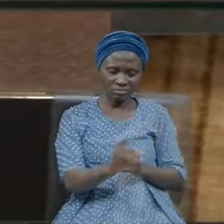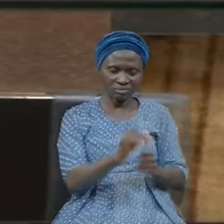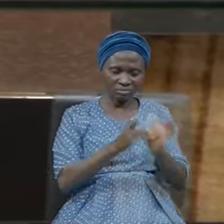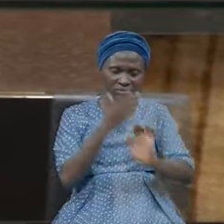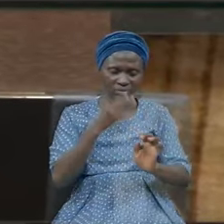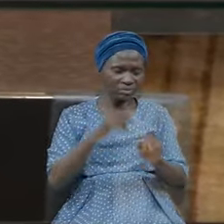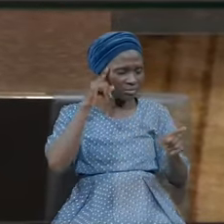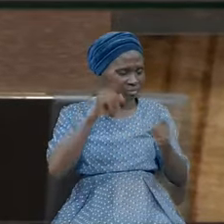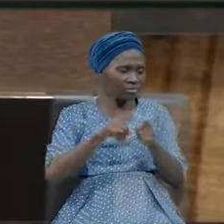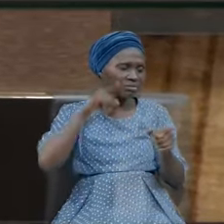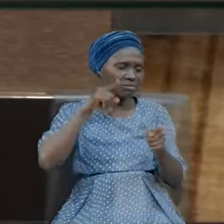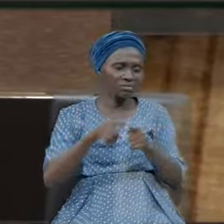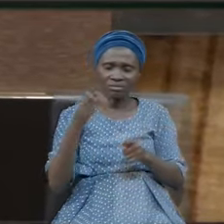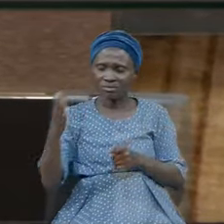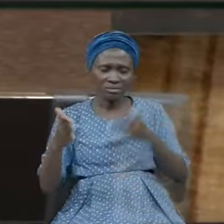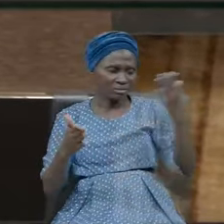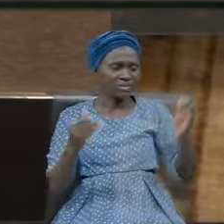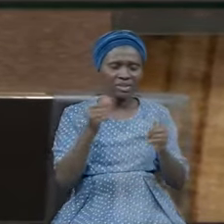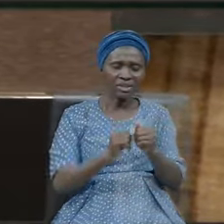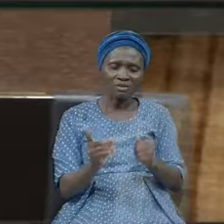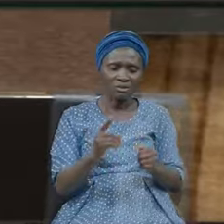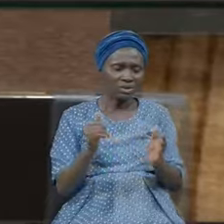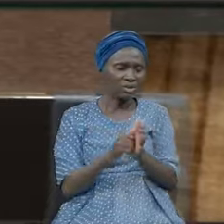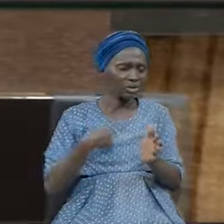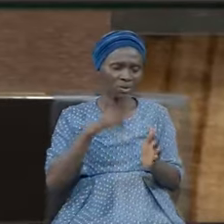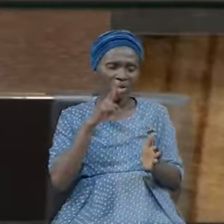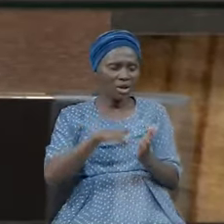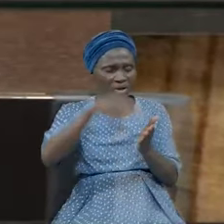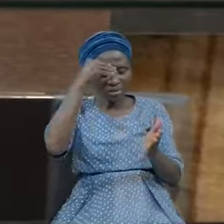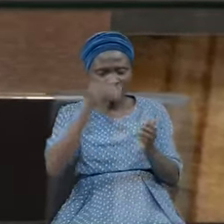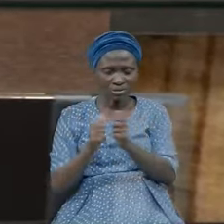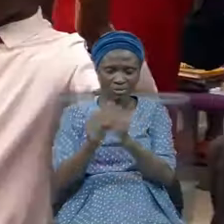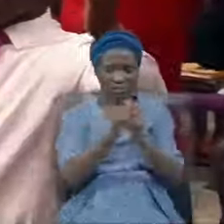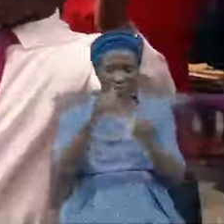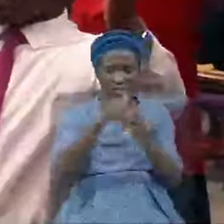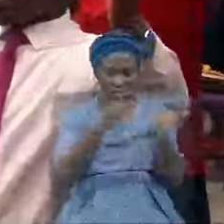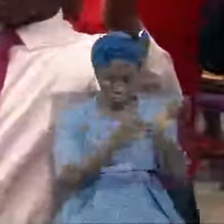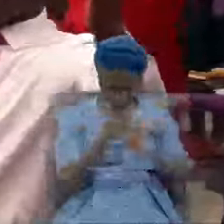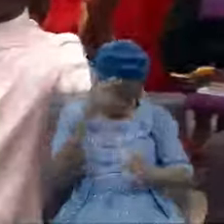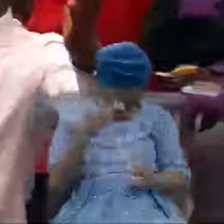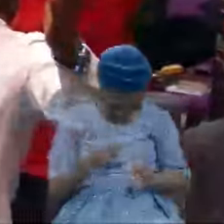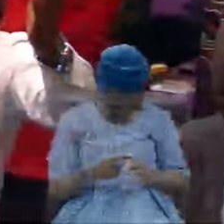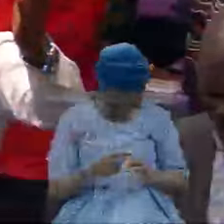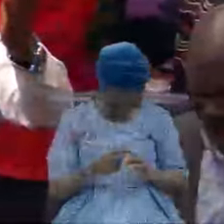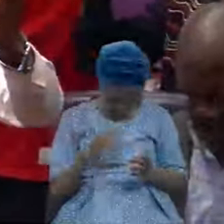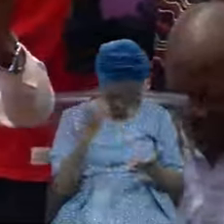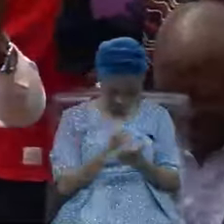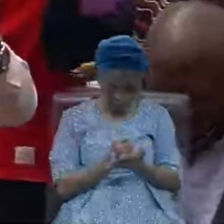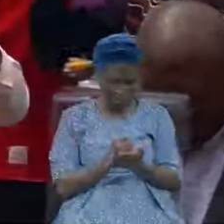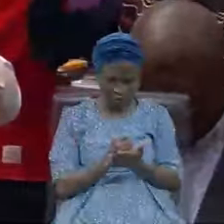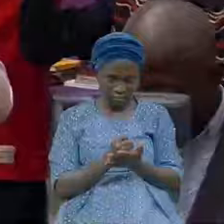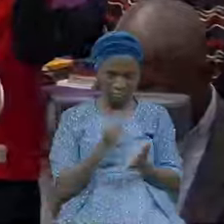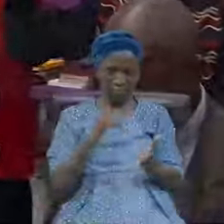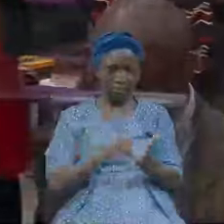frères, les sœurs ici et là-bas et partout, nous étudions tous ensemble ce jour. Au nom de Jésus-Christ,